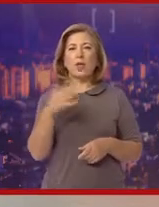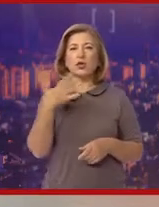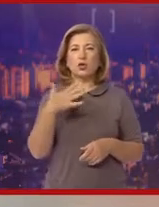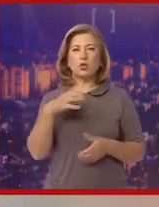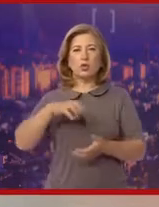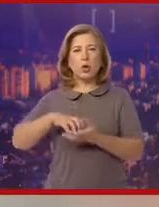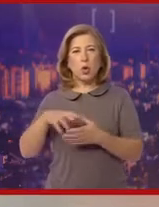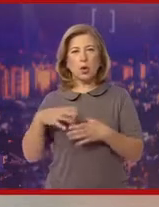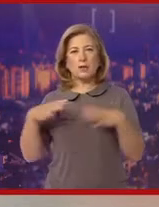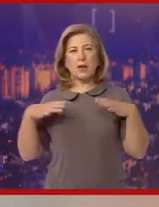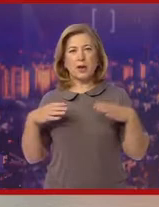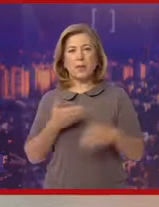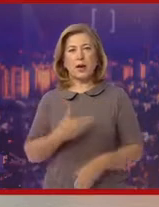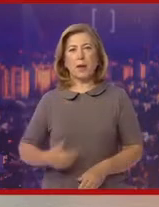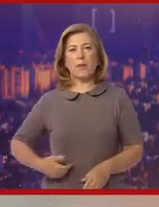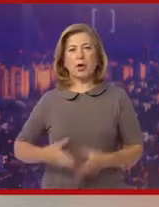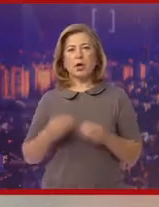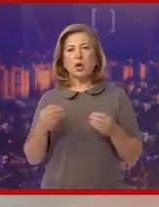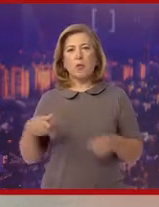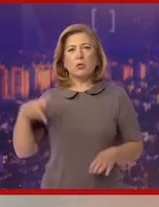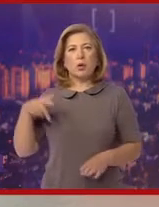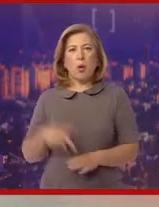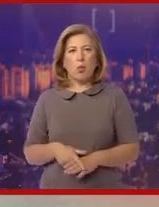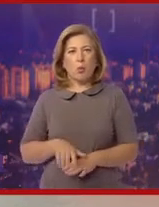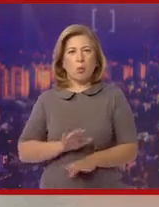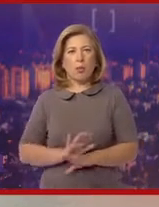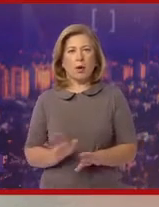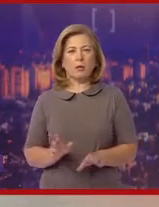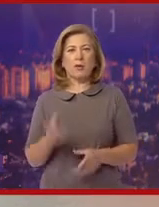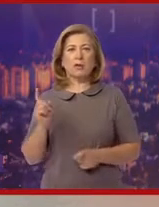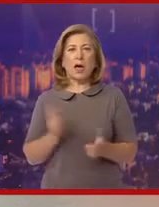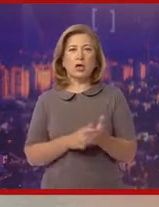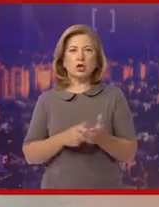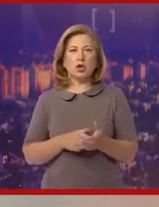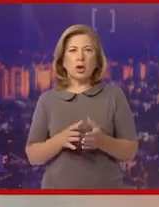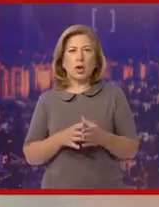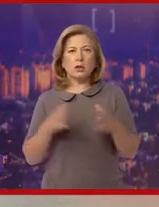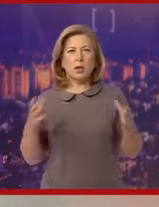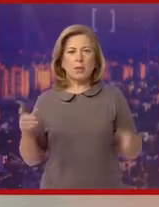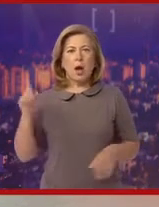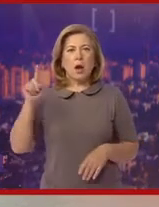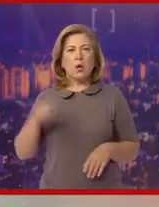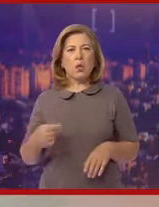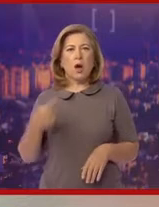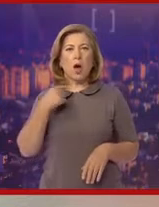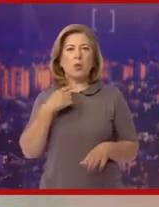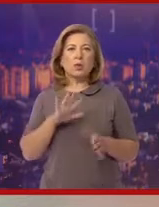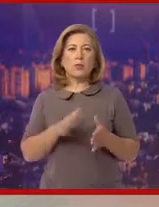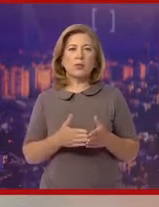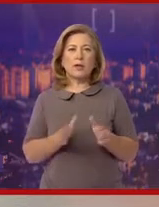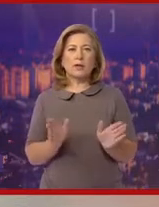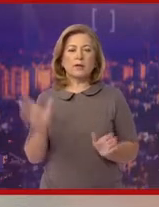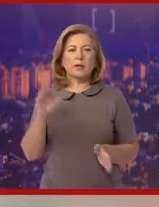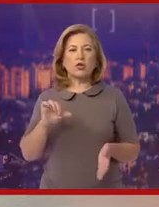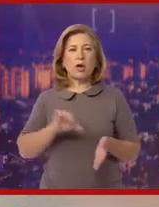locuri sunt disponibile în București, însă multe dintre ele s-au ocupat deja. Dacă cererea va fi și mai mare, în luna august ar putea redeschide și